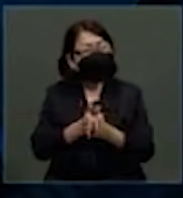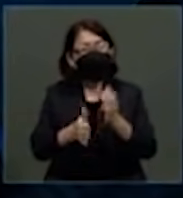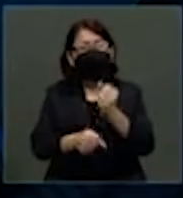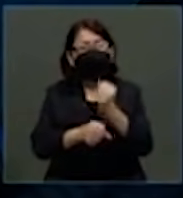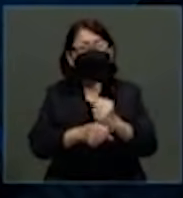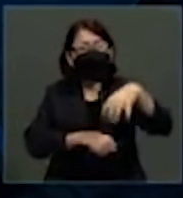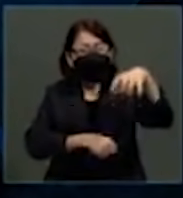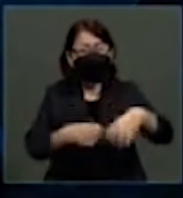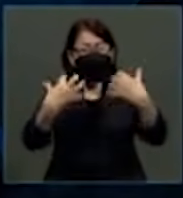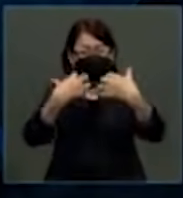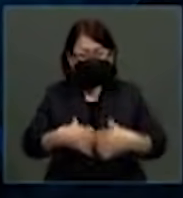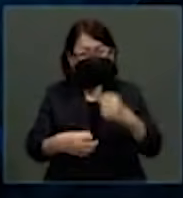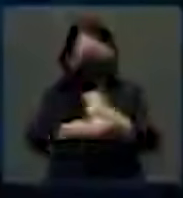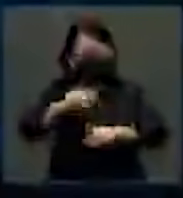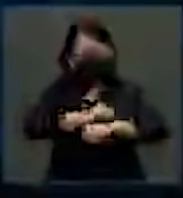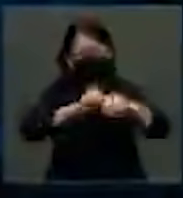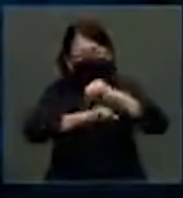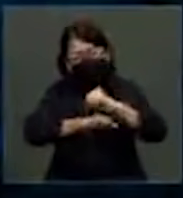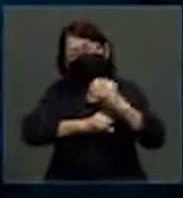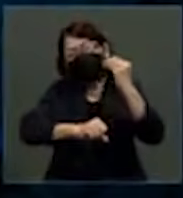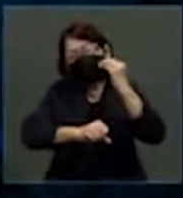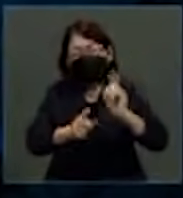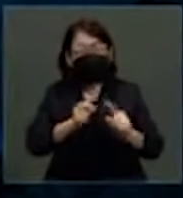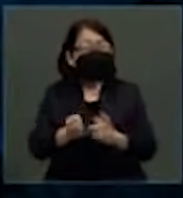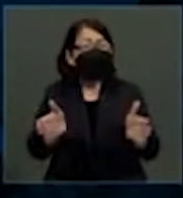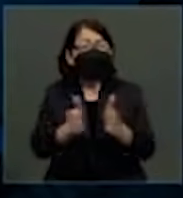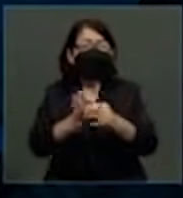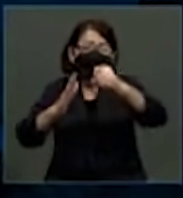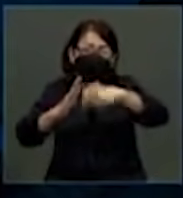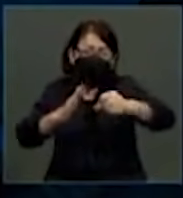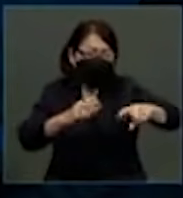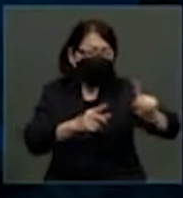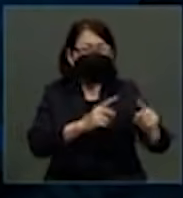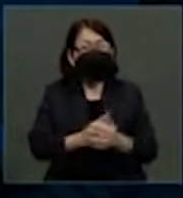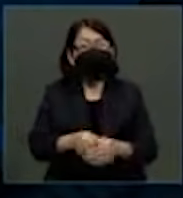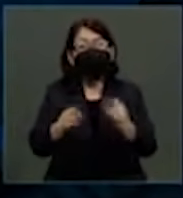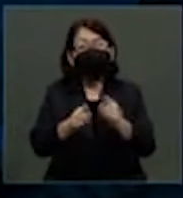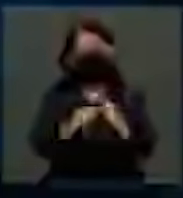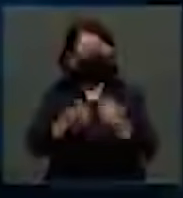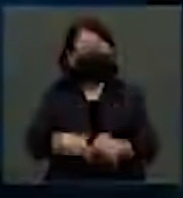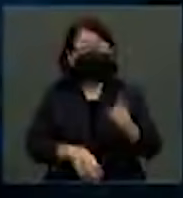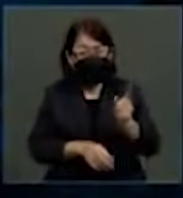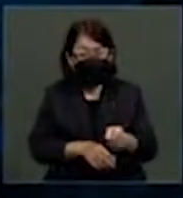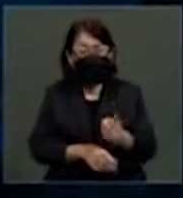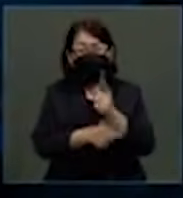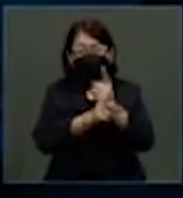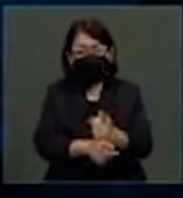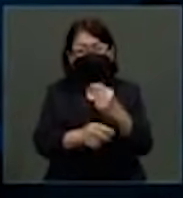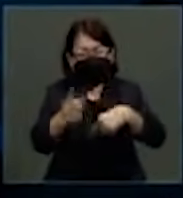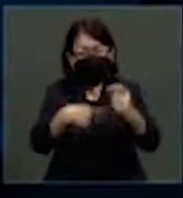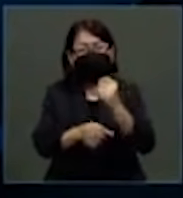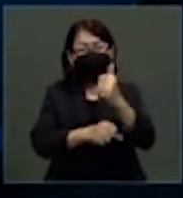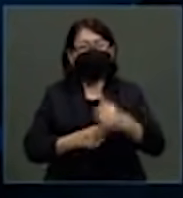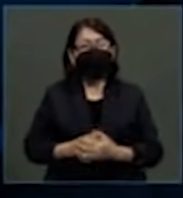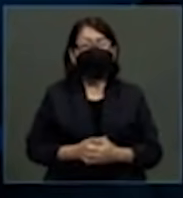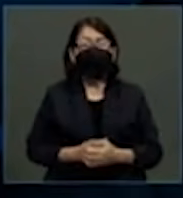ามเวลาที่กำหนดไว้ตามปกติทางราชการและเอกชนการทำงานในโรงงานงานก่อสร้างงานบ